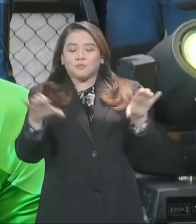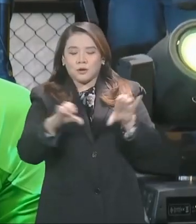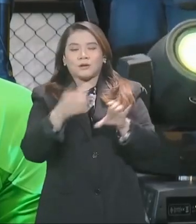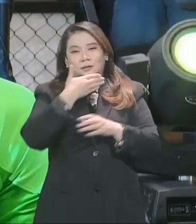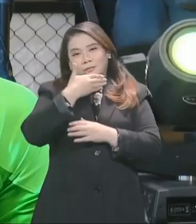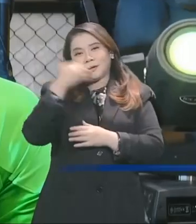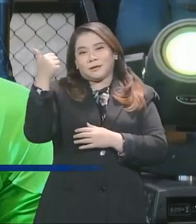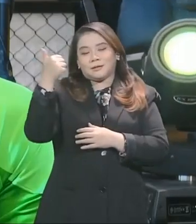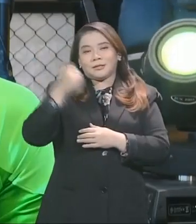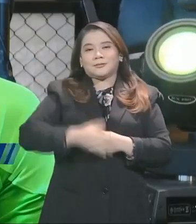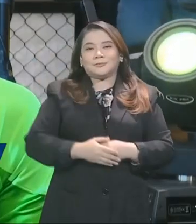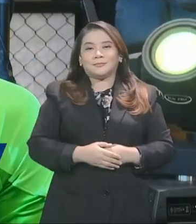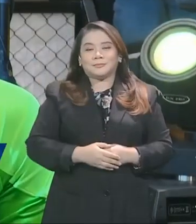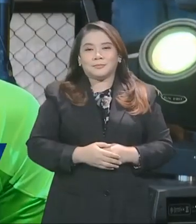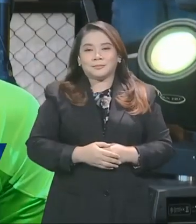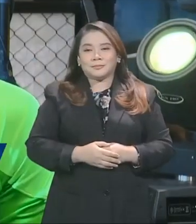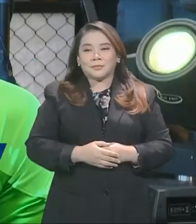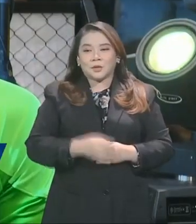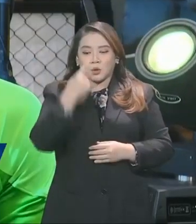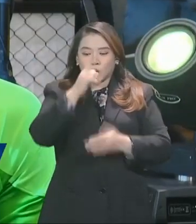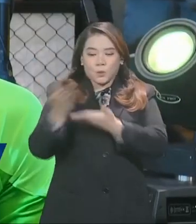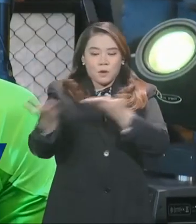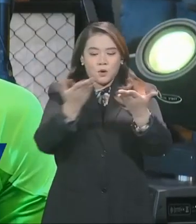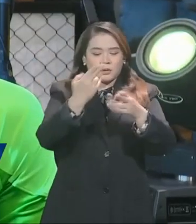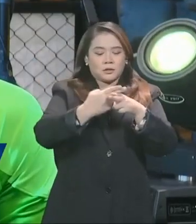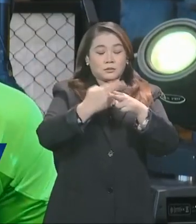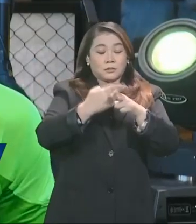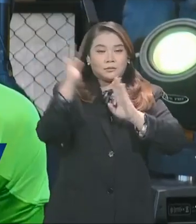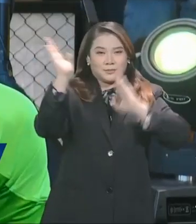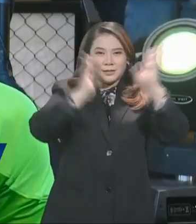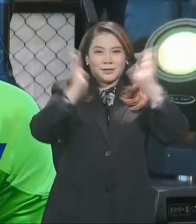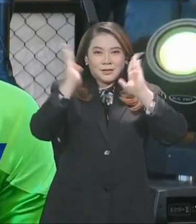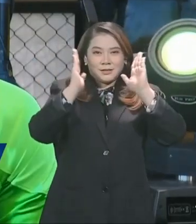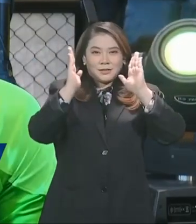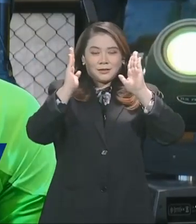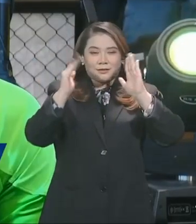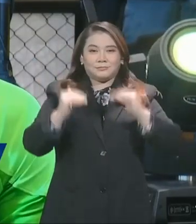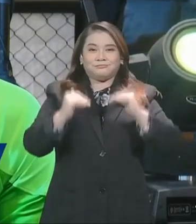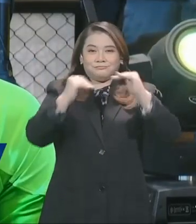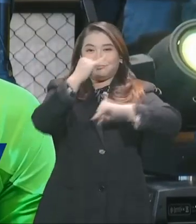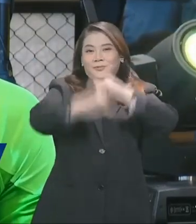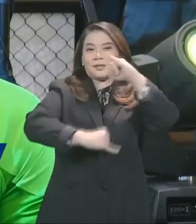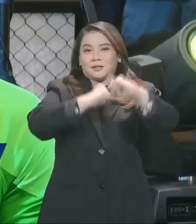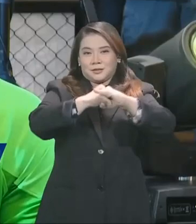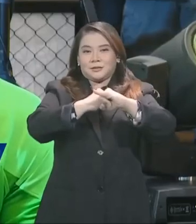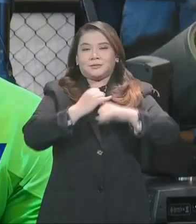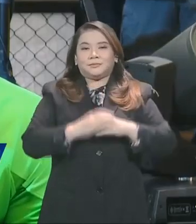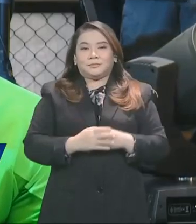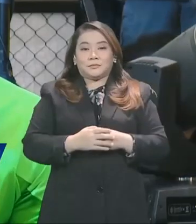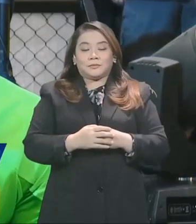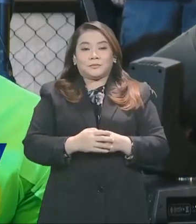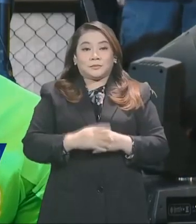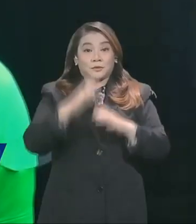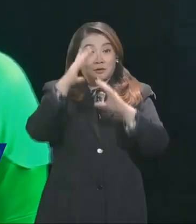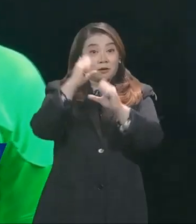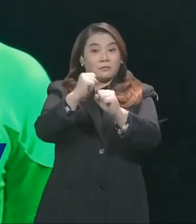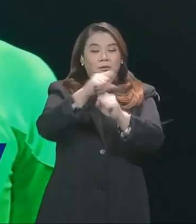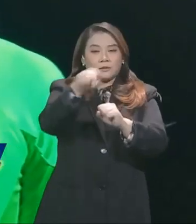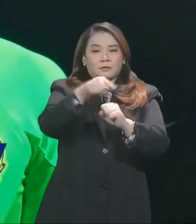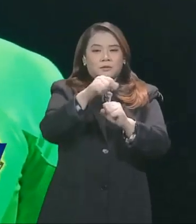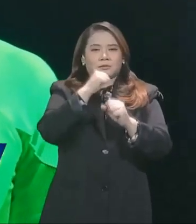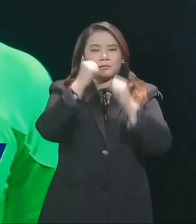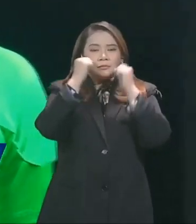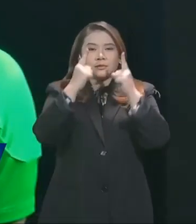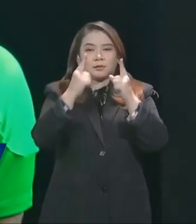mana. Untuk bawa nama negara Malaysia ni ke peringkat tinggi. Keyakinan mereka tidak mengejutkan apabila